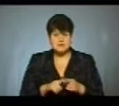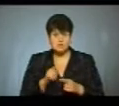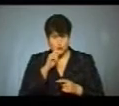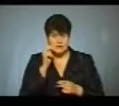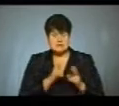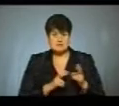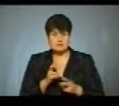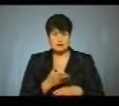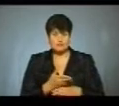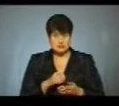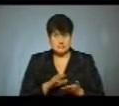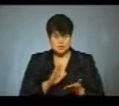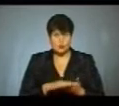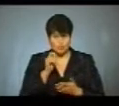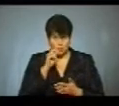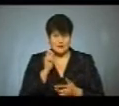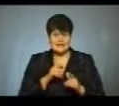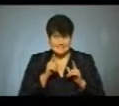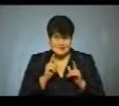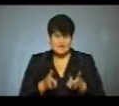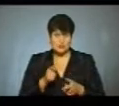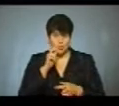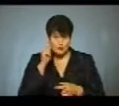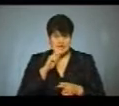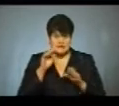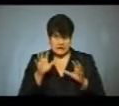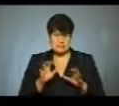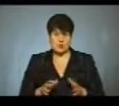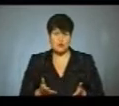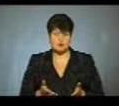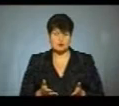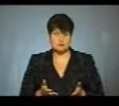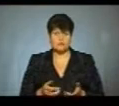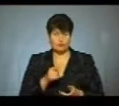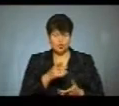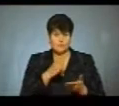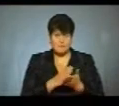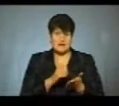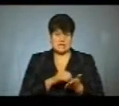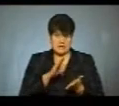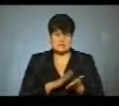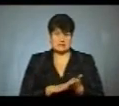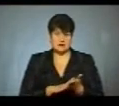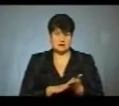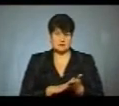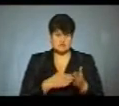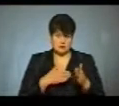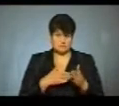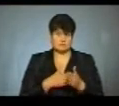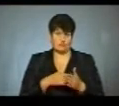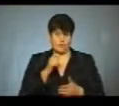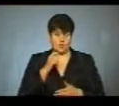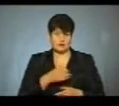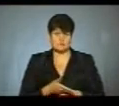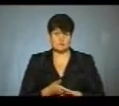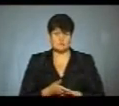підприємство. Воно зареєстровано в Україні згідно українських законів. Воно має реєстрацію в межах України.